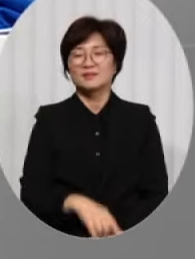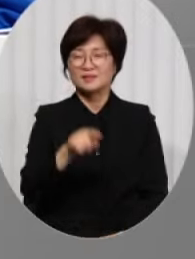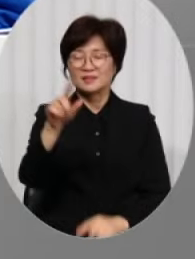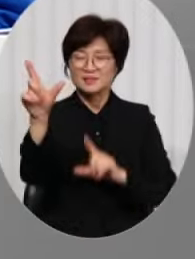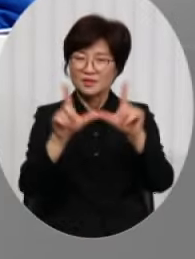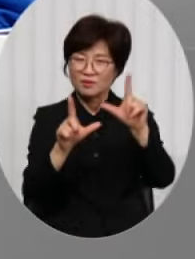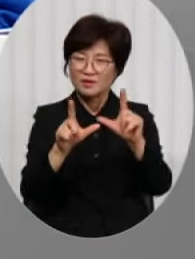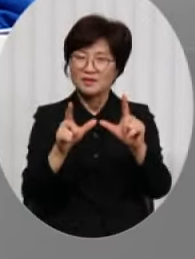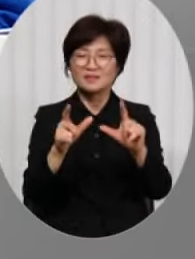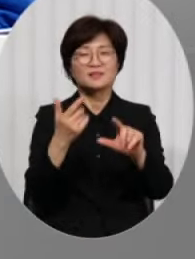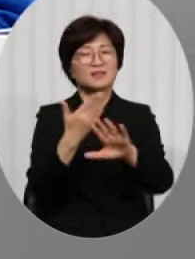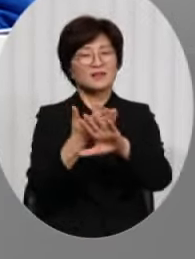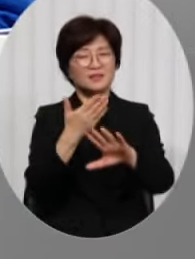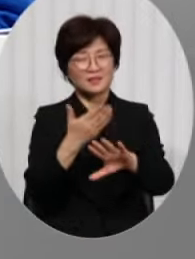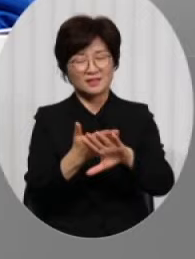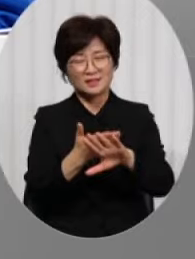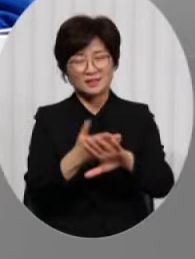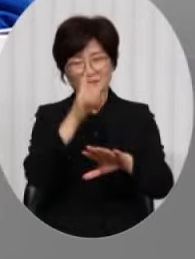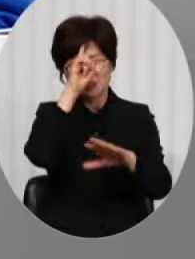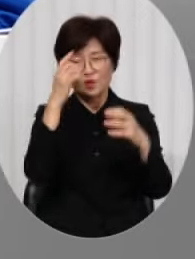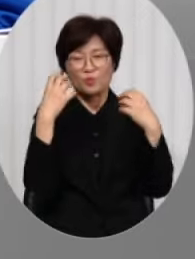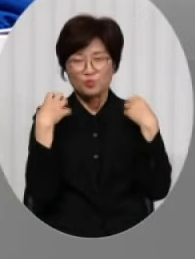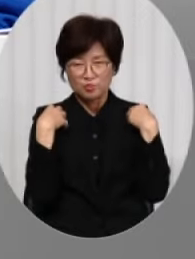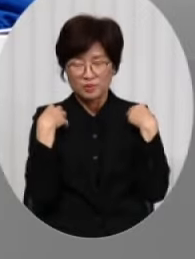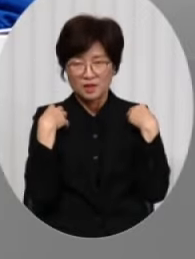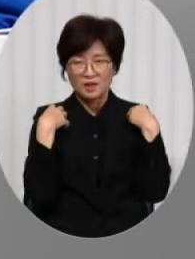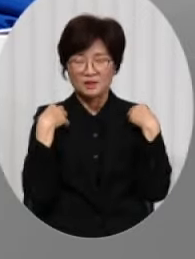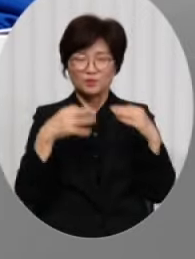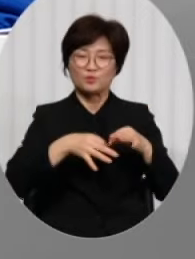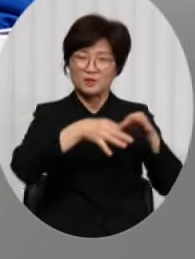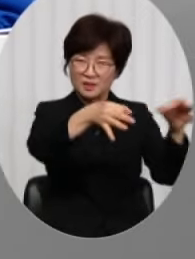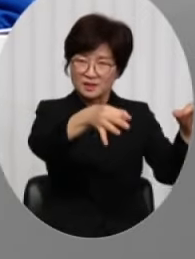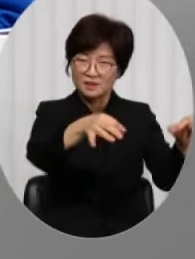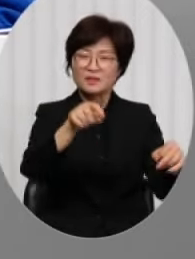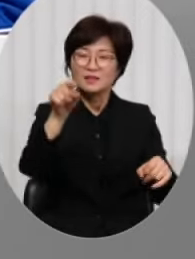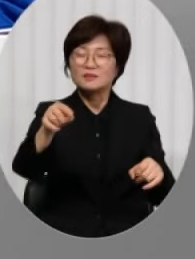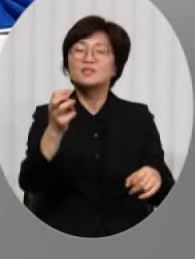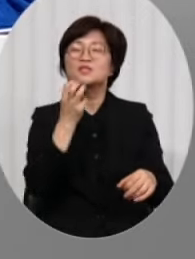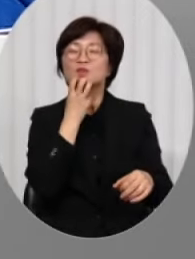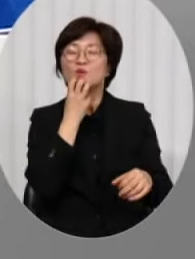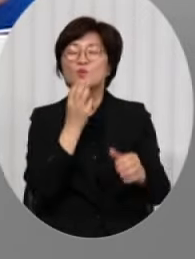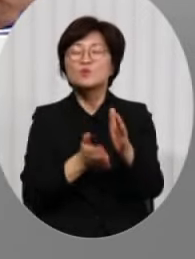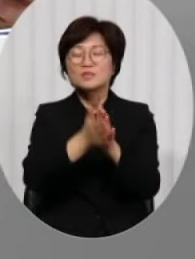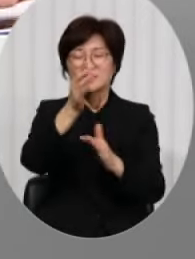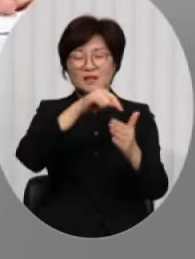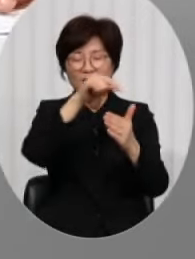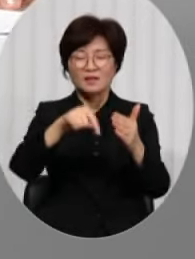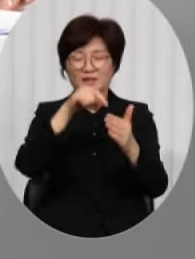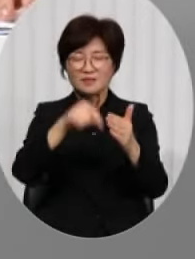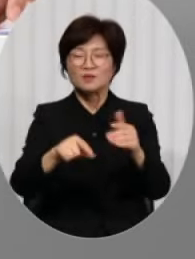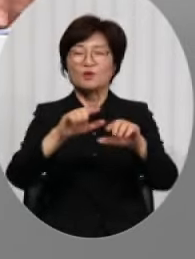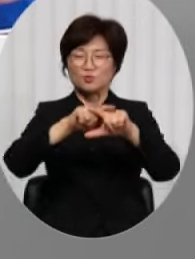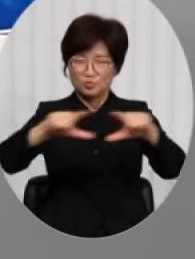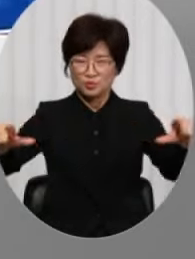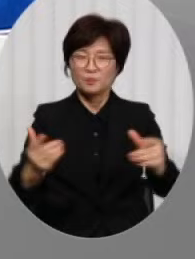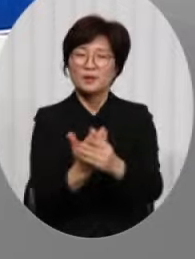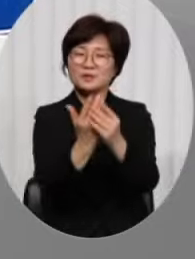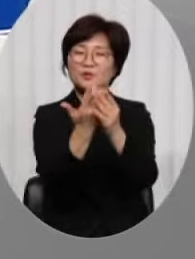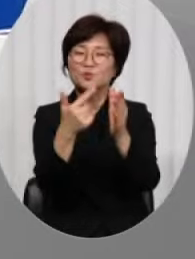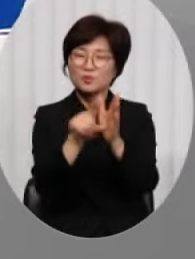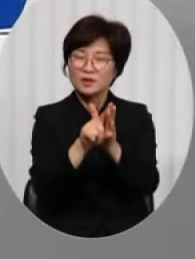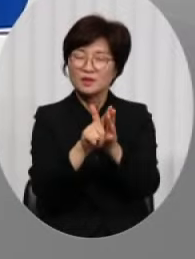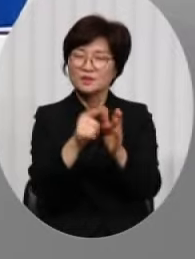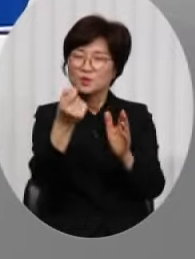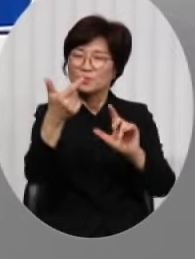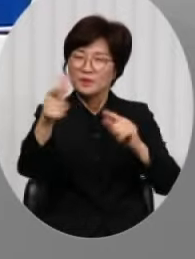다릅니다. 중앙정부의 지방재정 교부와 관련된 내용이고, 저는 서울시 안에서 균형을 해소하기 위한 정책을 얘기를 했는데, 좀 다른